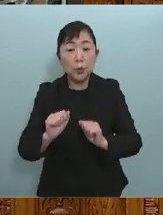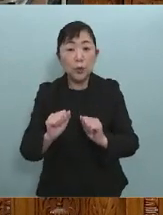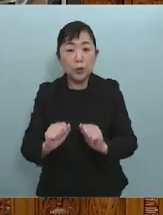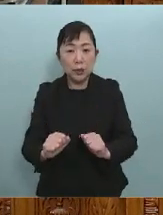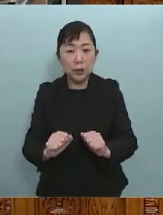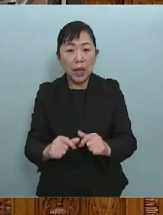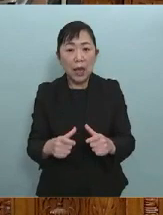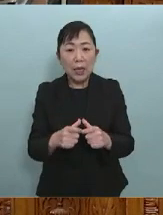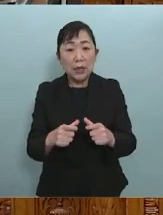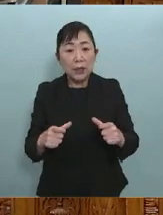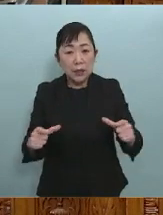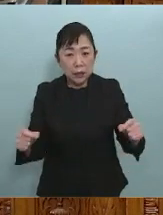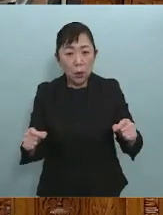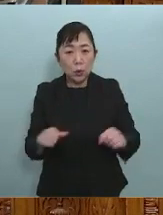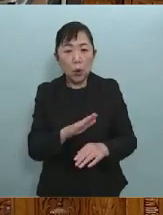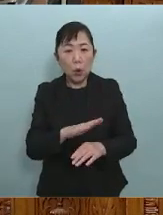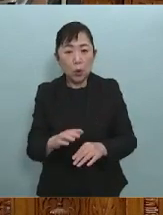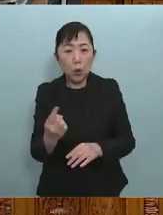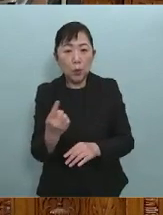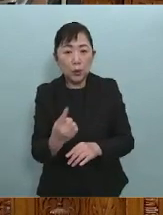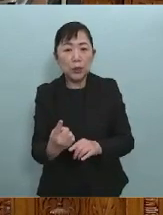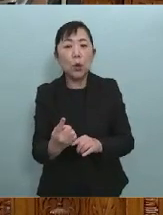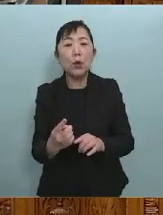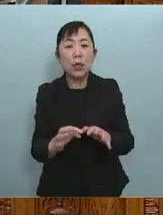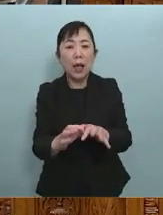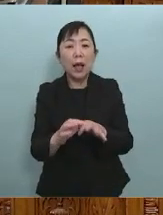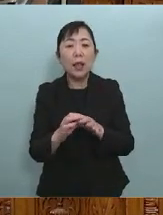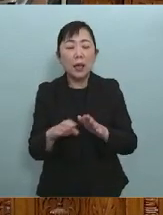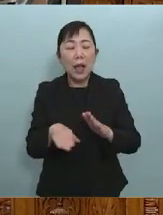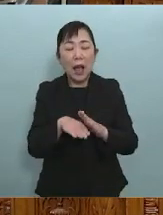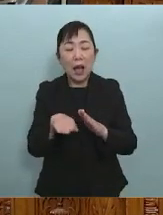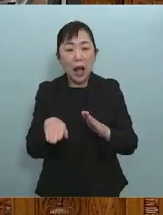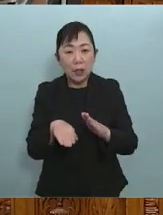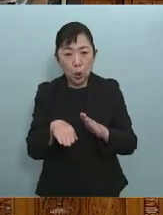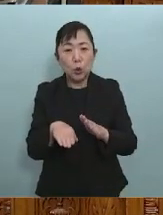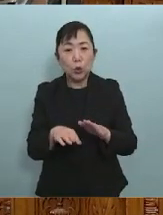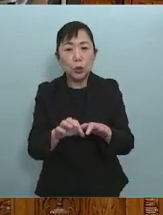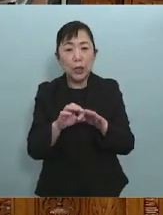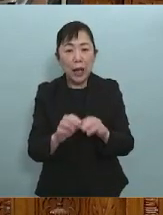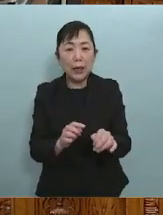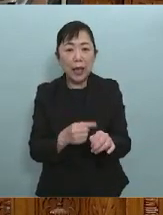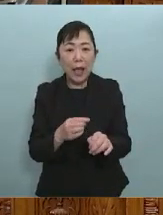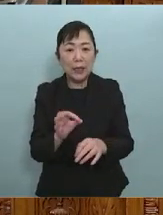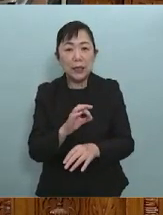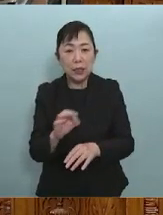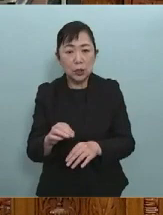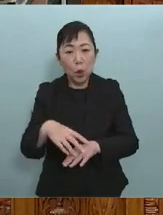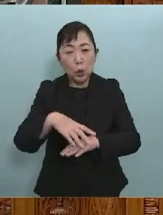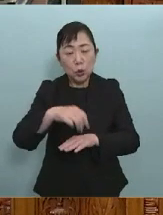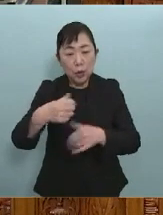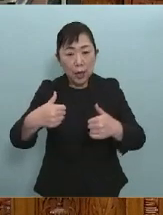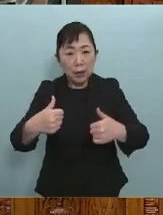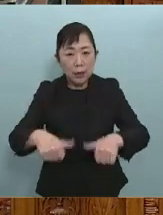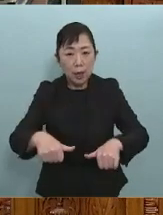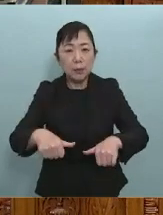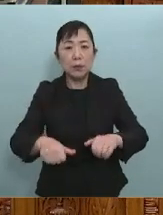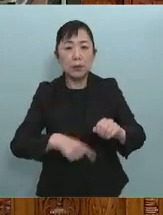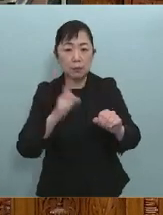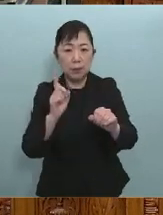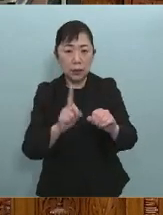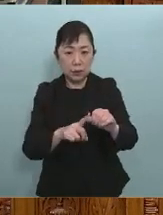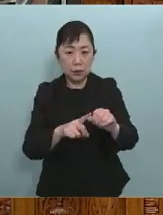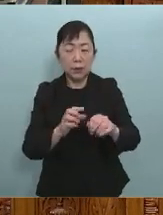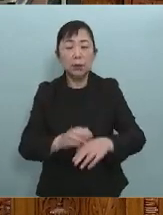国の子供1人当たりの家族関係支出をOECDトップのスデに達する水準といたし